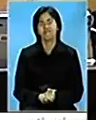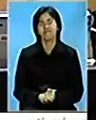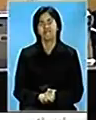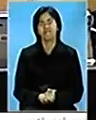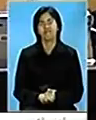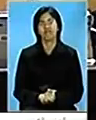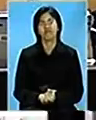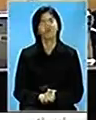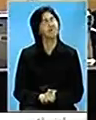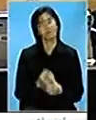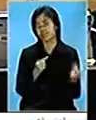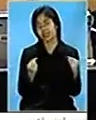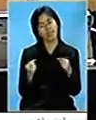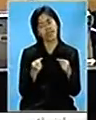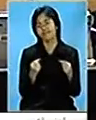อย่างนี้ไม่จบครับ